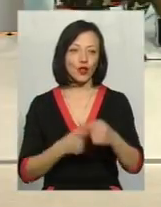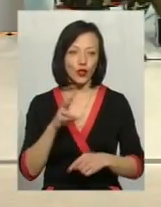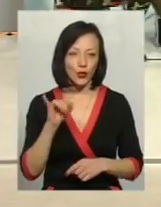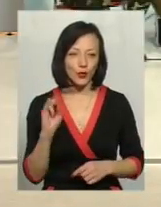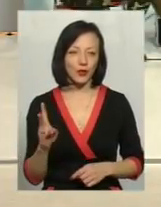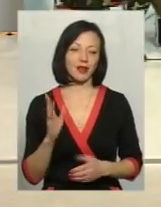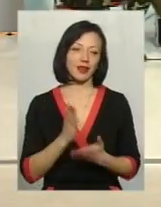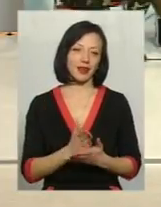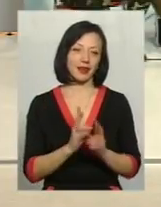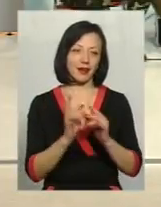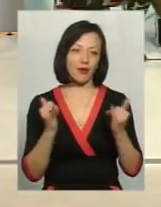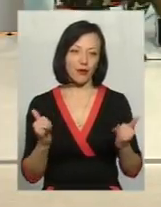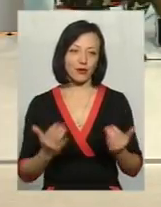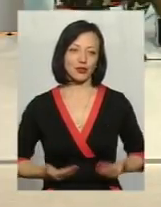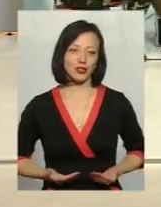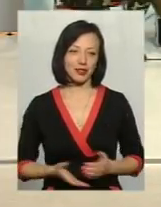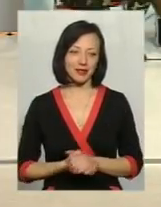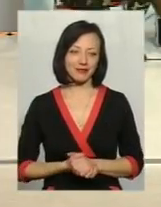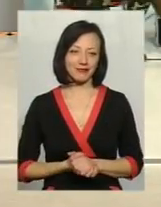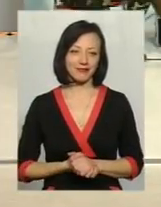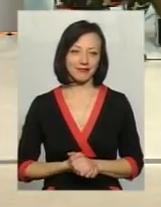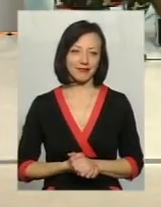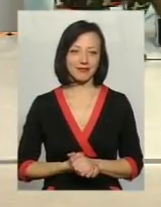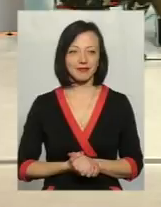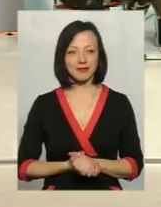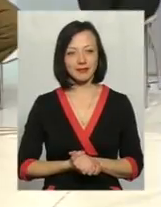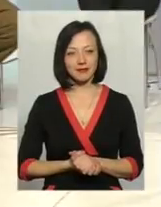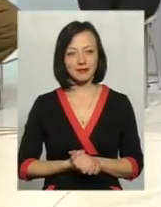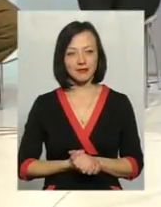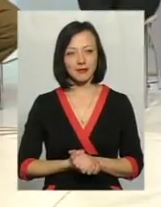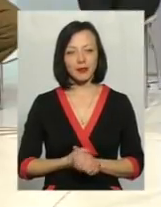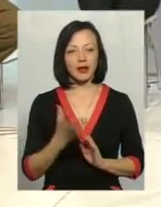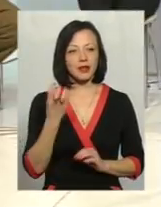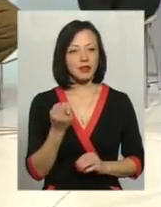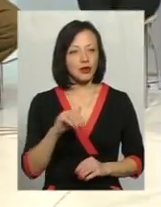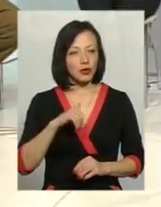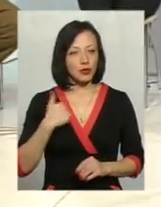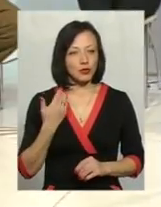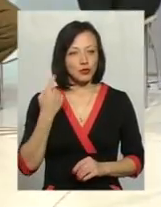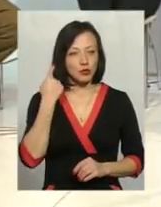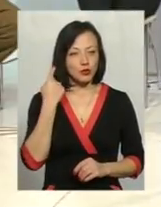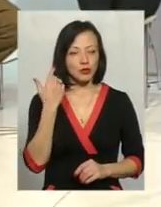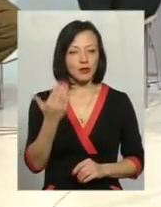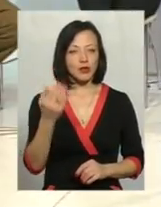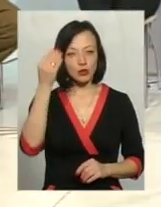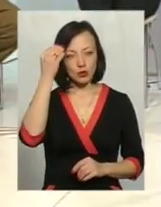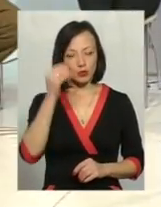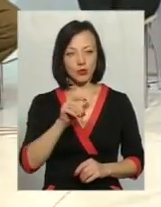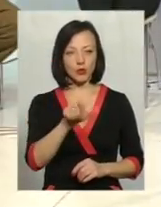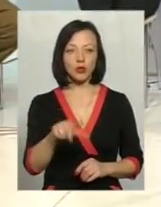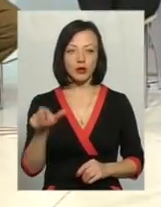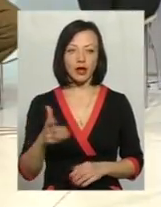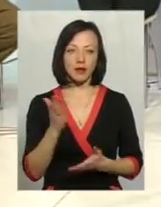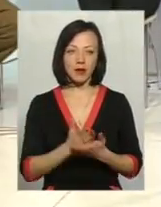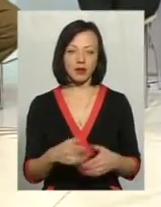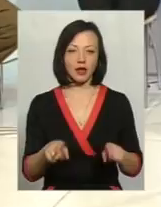для кого працювати, для кого жити. Ще хочу почути вашу думку. Людей, які